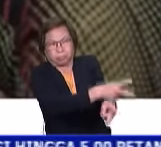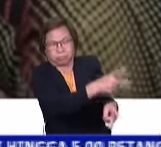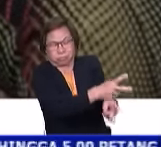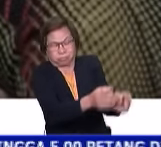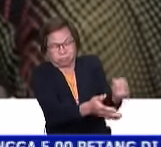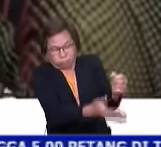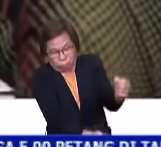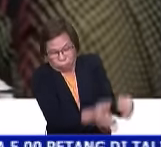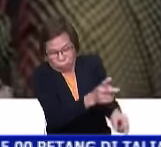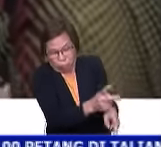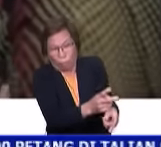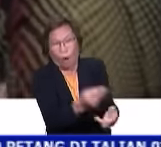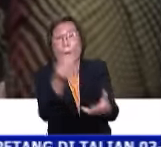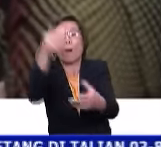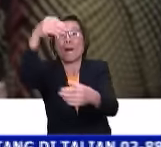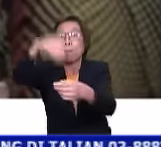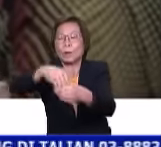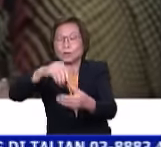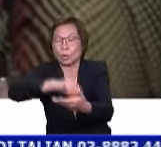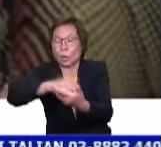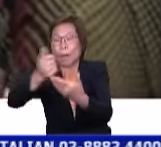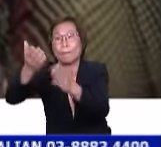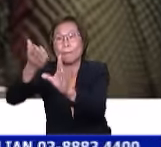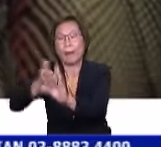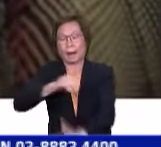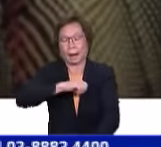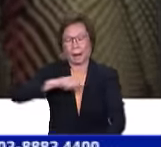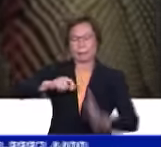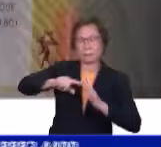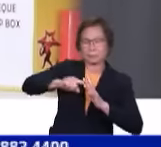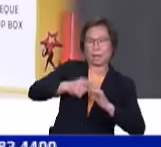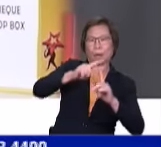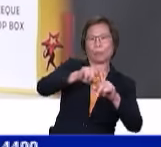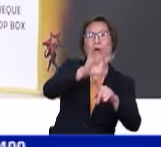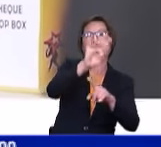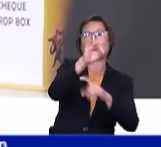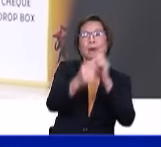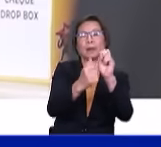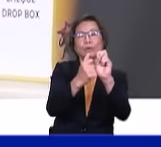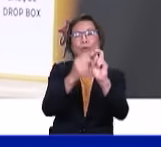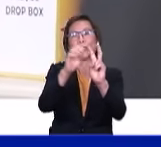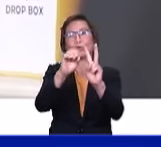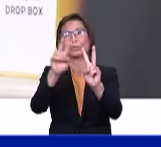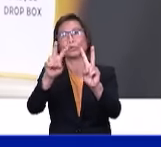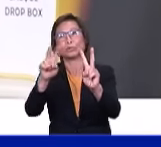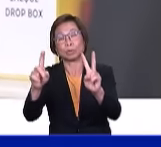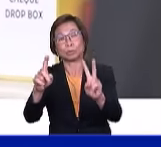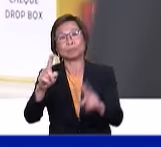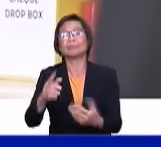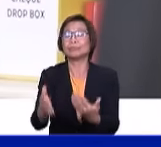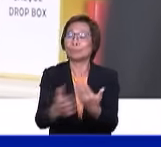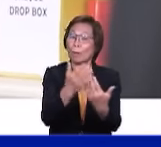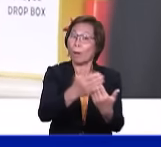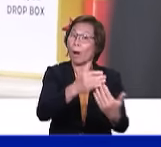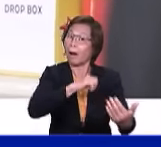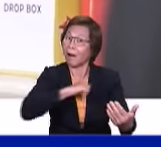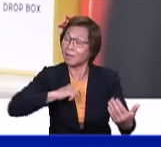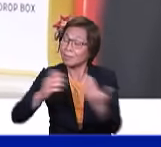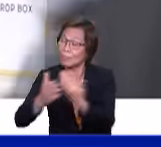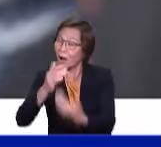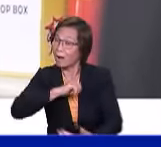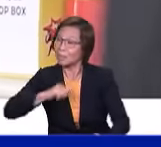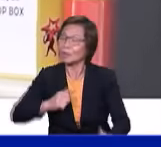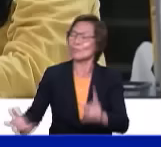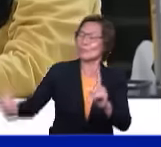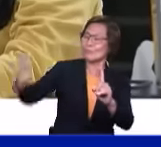dijangka akan dikreditkan ke dalam akaun bank ahli bermula Ogos 2021. Bagi memudahkan ahli mengemukakan